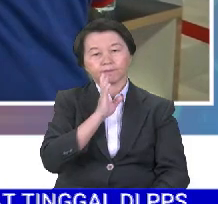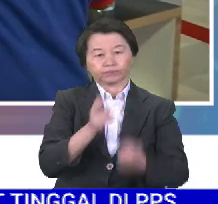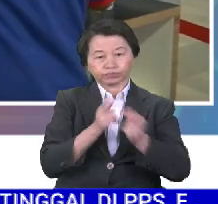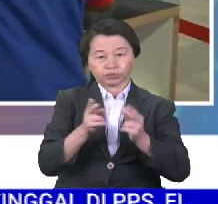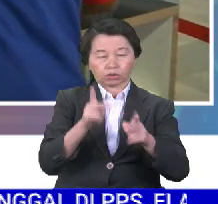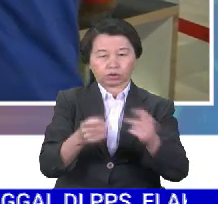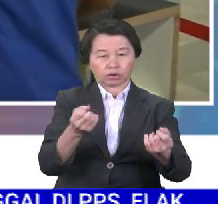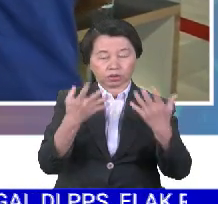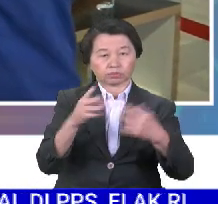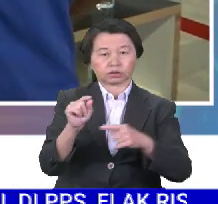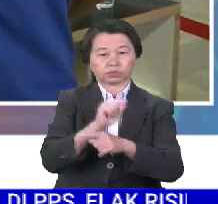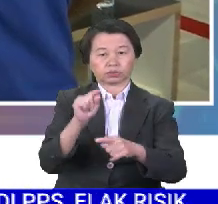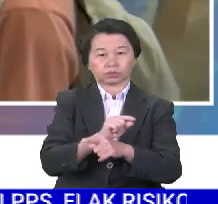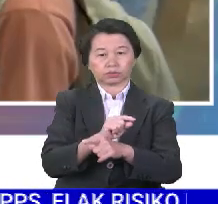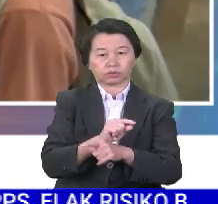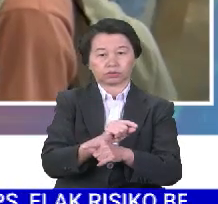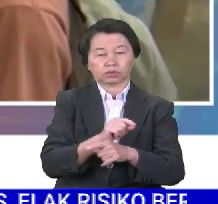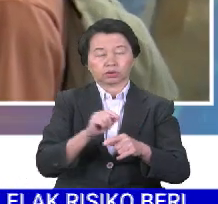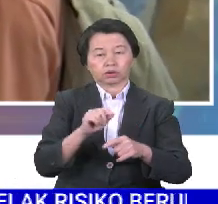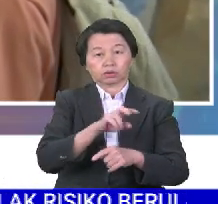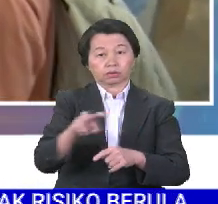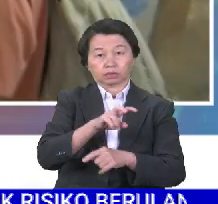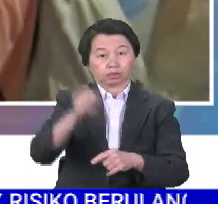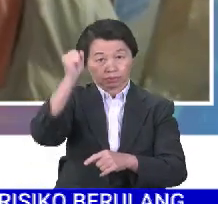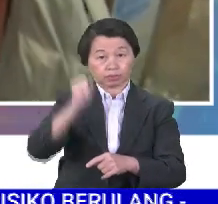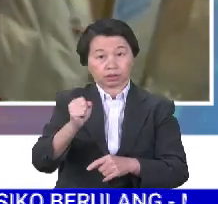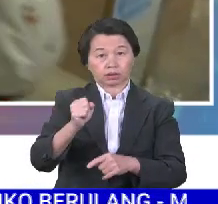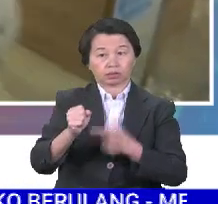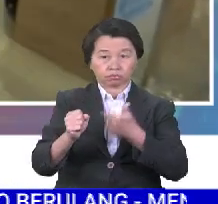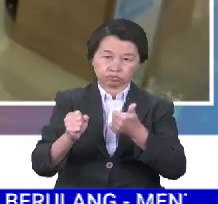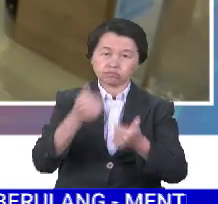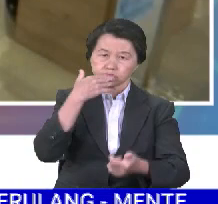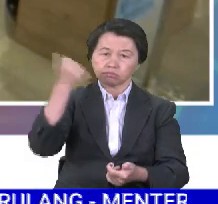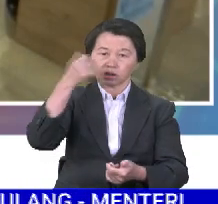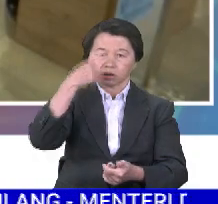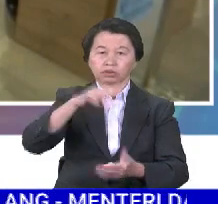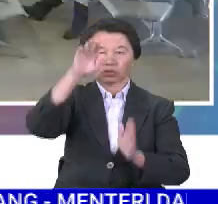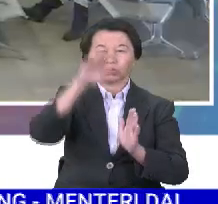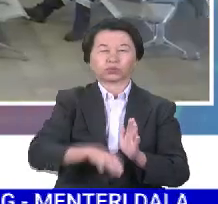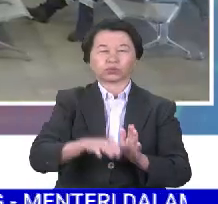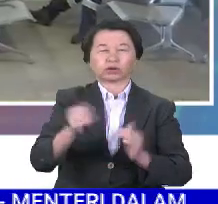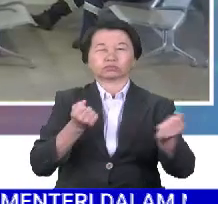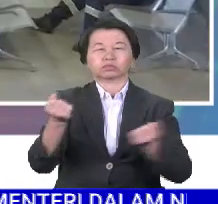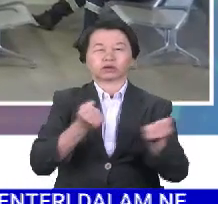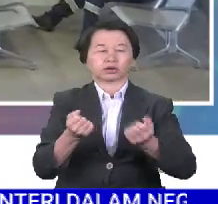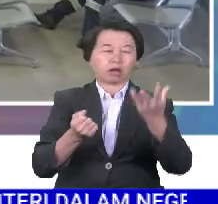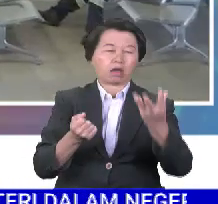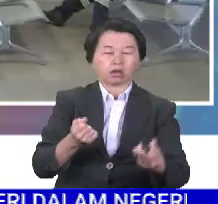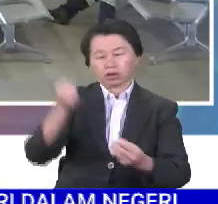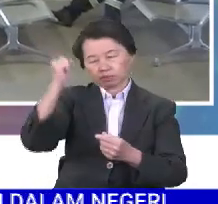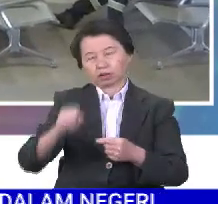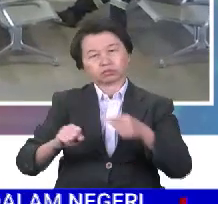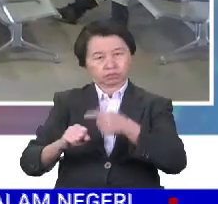daripada orang ramai untuk menggunakan mod pengangkutan awam ini juga merupakan adalah langkah terbaik untuk mengurangkan